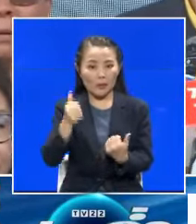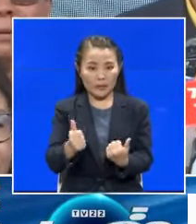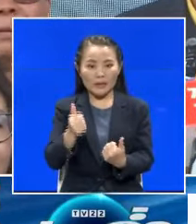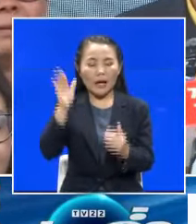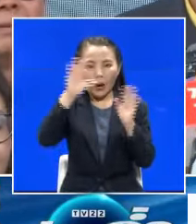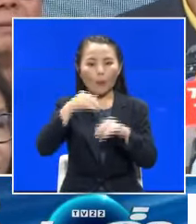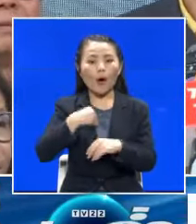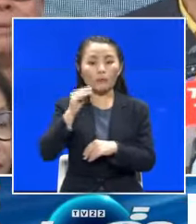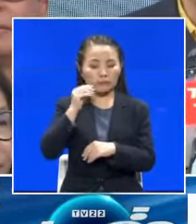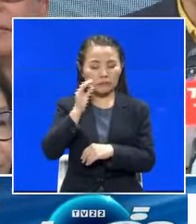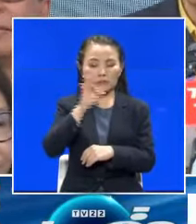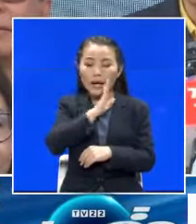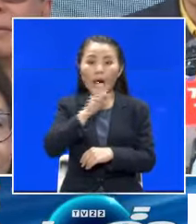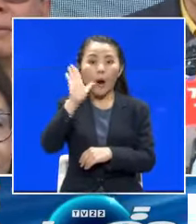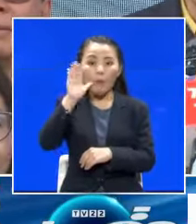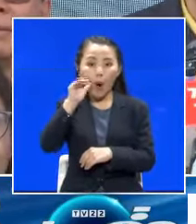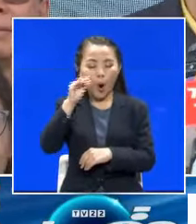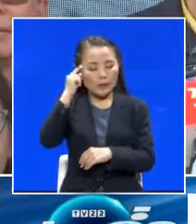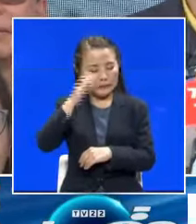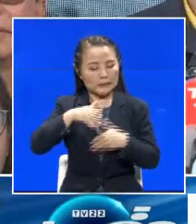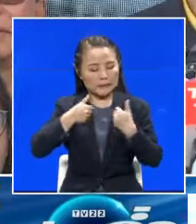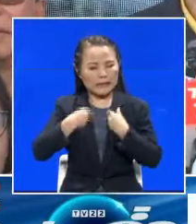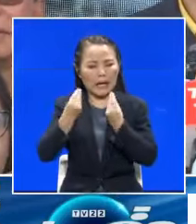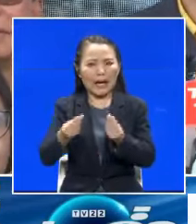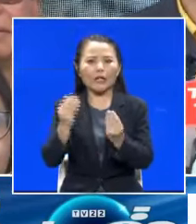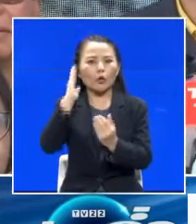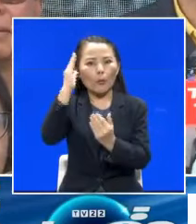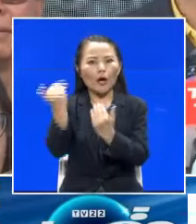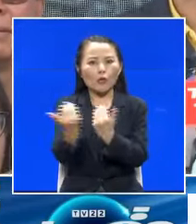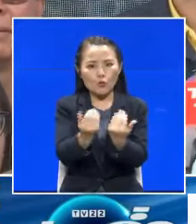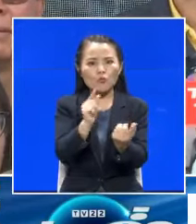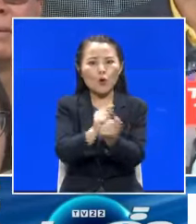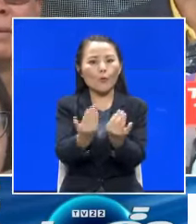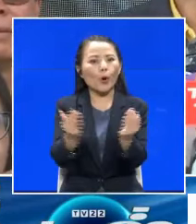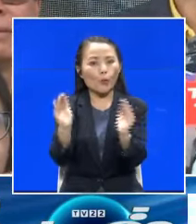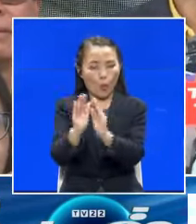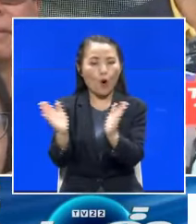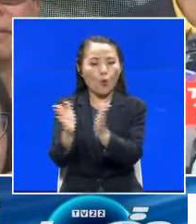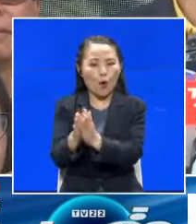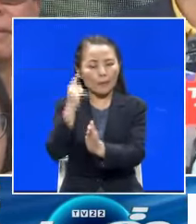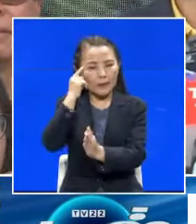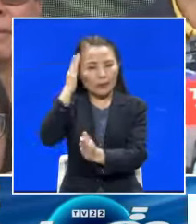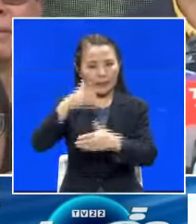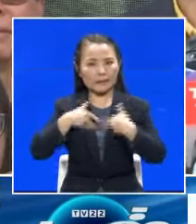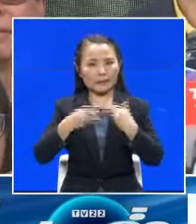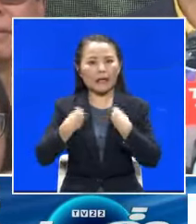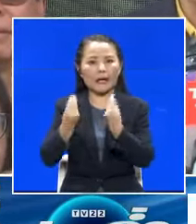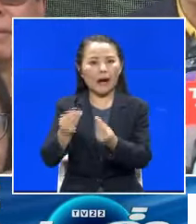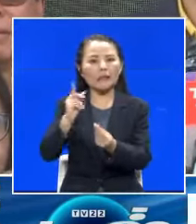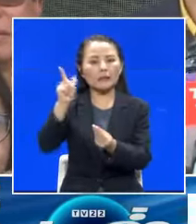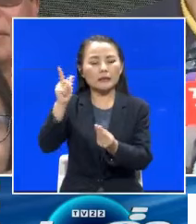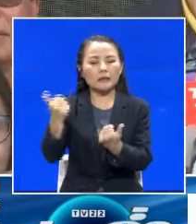นี่ยก็ยินดีด้วยที่จะได้เจอลูกๆไม่ได้เจอกันมานานไม่ได้อยู่เป็นครอบครัวมานานและท่านก็กลับเข้ามาตามกระบวนการทางกฎหม